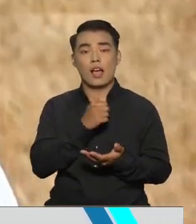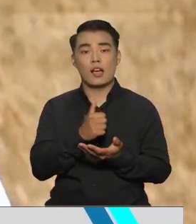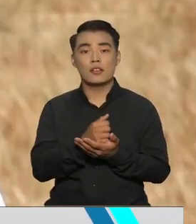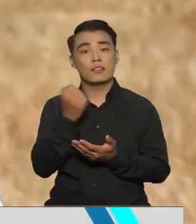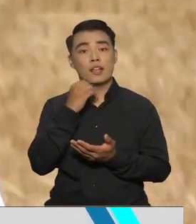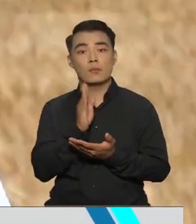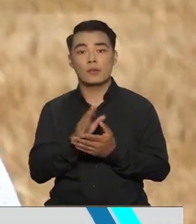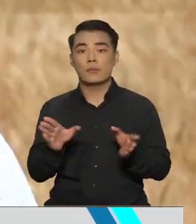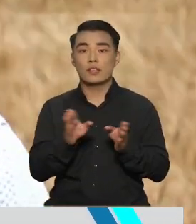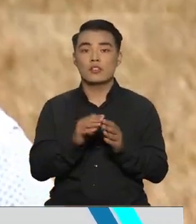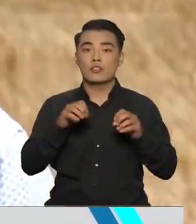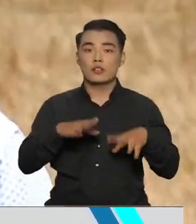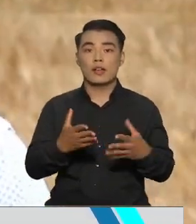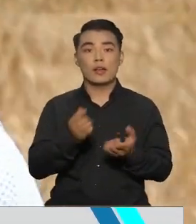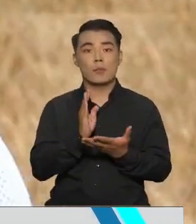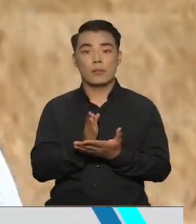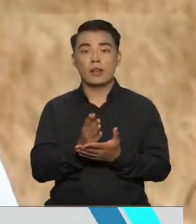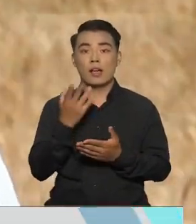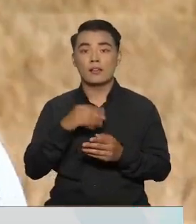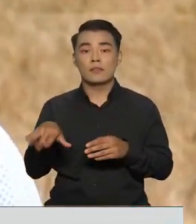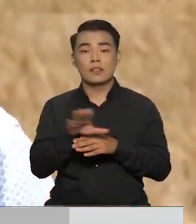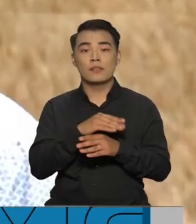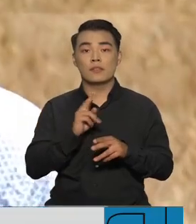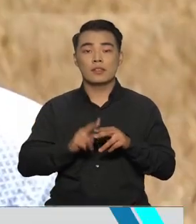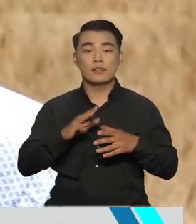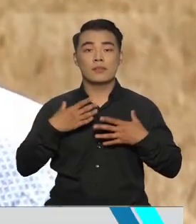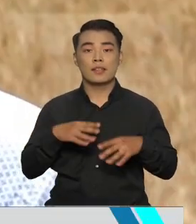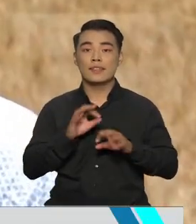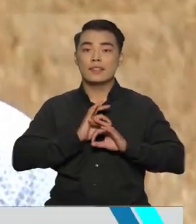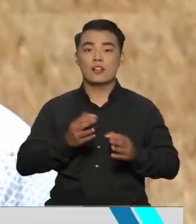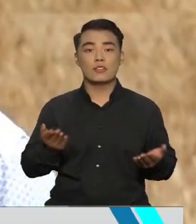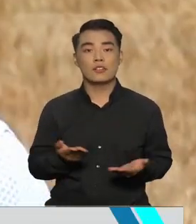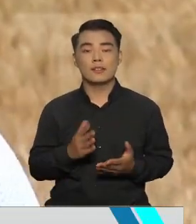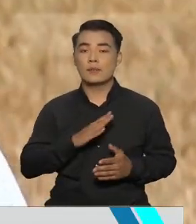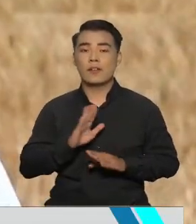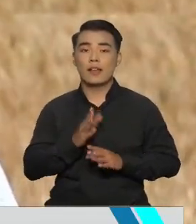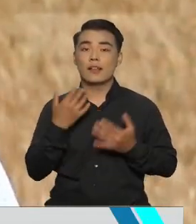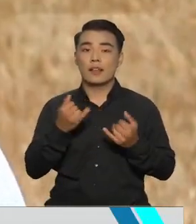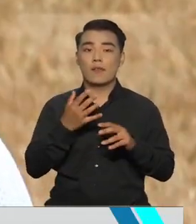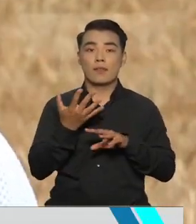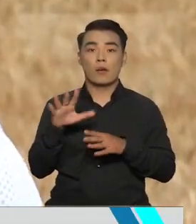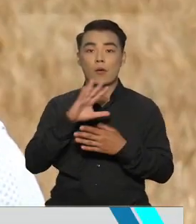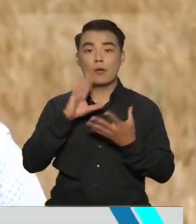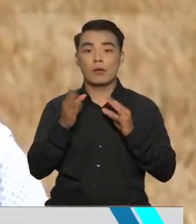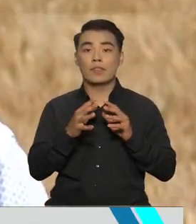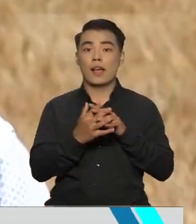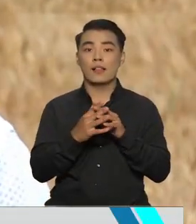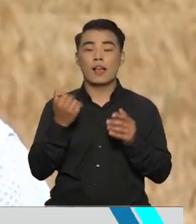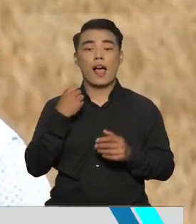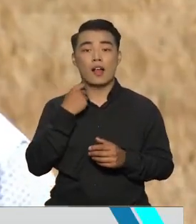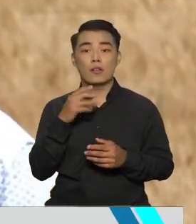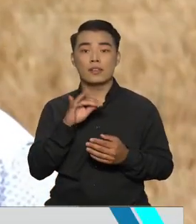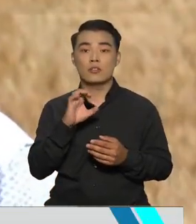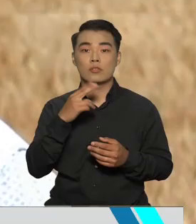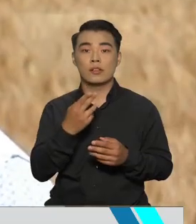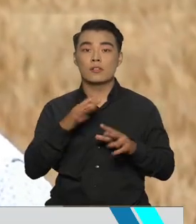жителями принимает решение конечно не всё на своего летельную не бывает Но с отменой Вселенной только реализации на употребление алкоголя